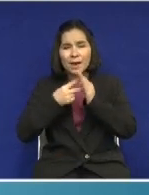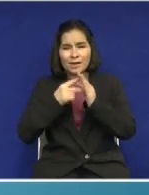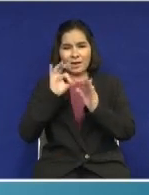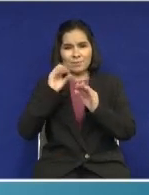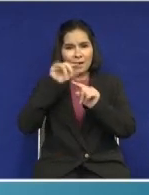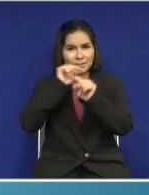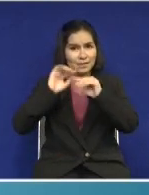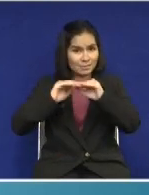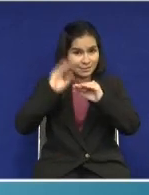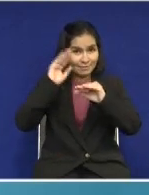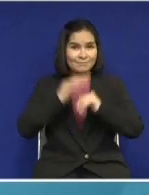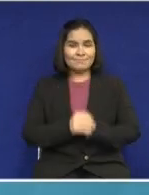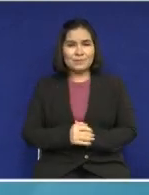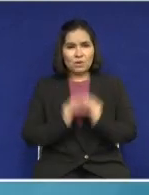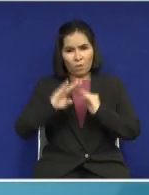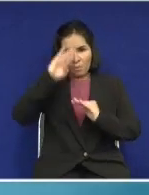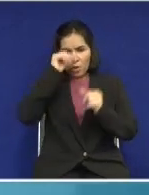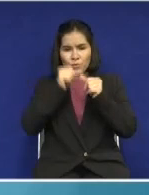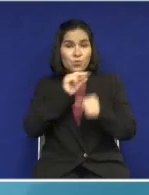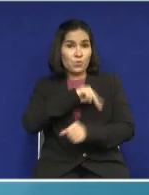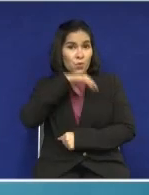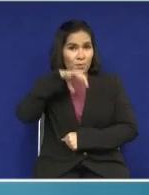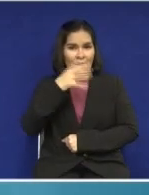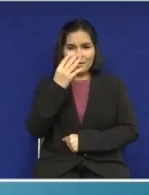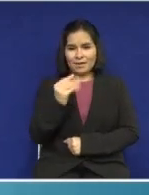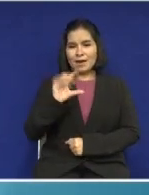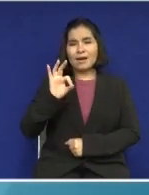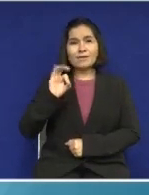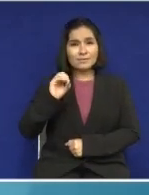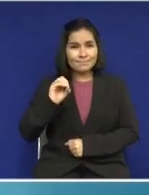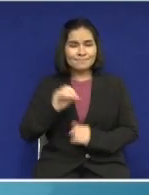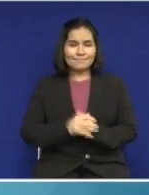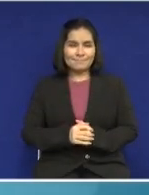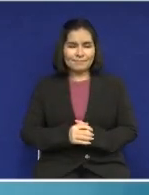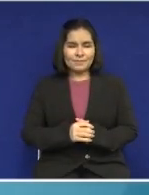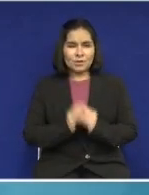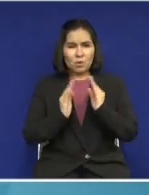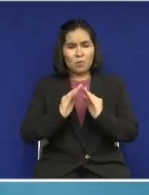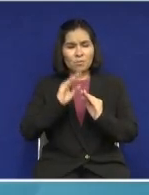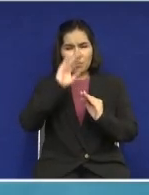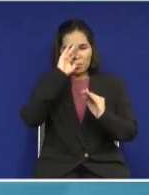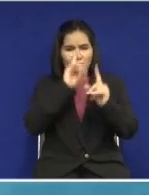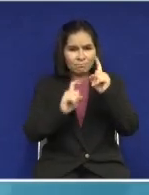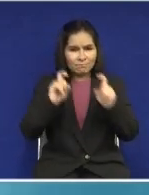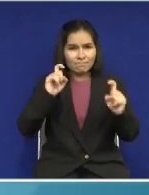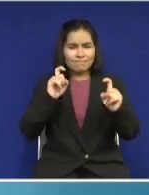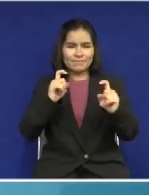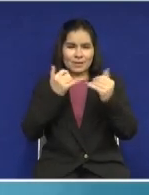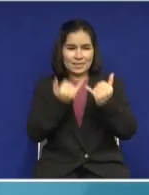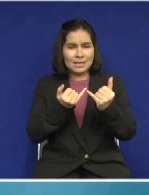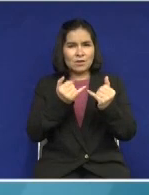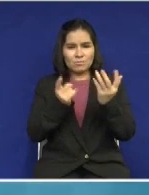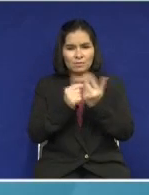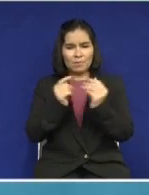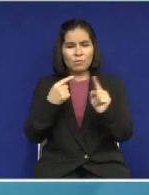มีผู้ป่วยที่ยังคงรักษาตัวอยู่ในโรงพยาบาล90รายและเสียชีวิตไม่มีเพิ่มขึ้นนะคะอยู่ที่58